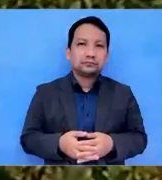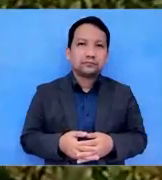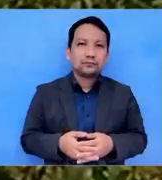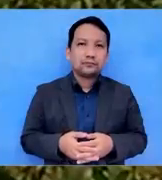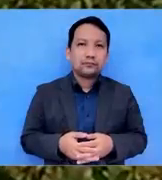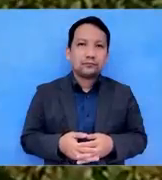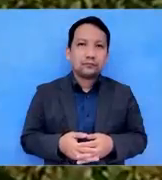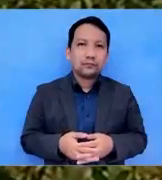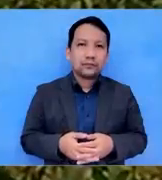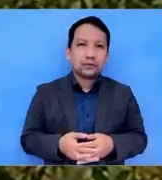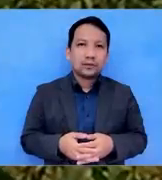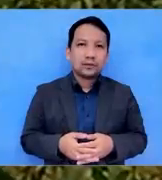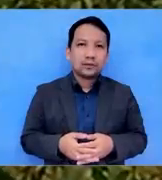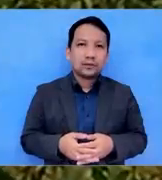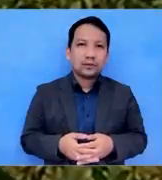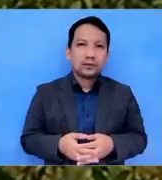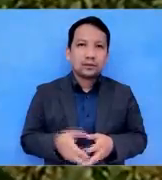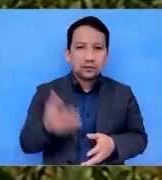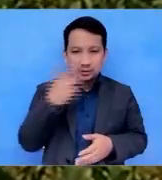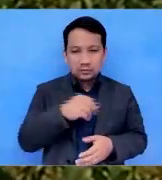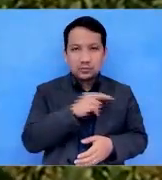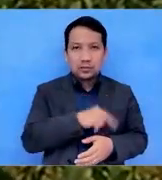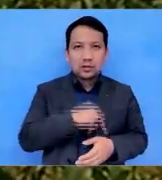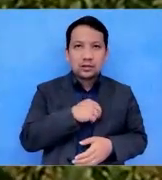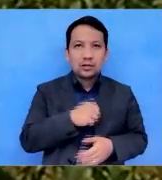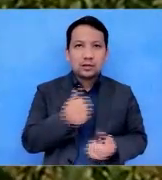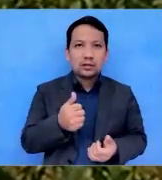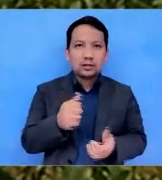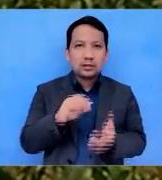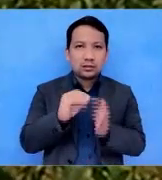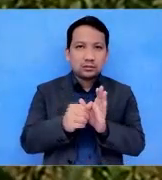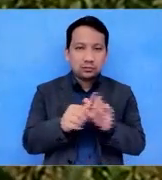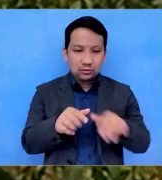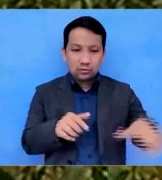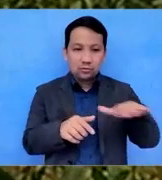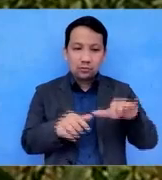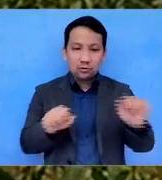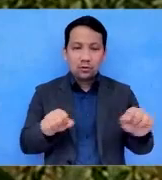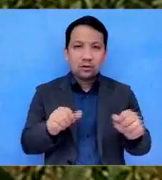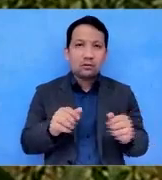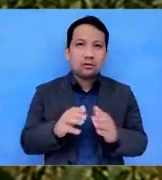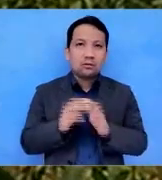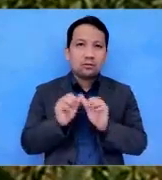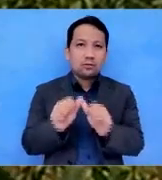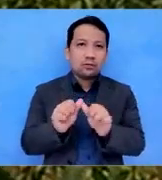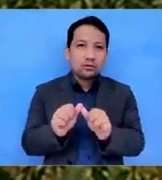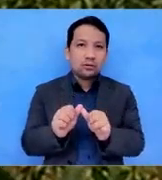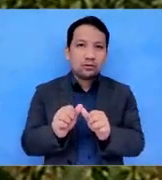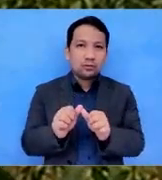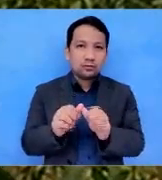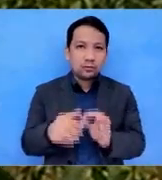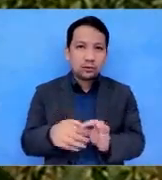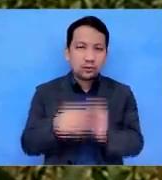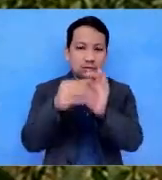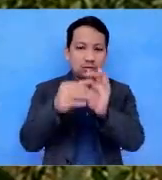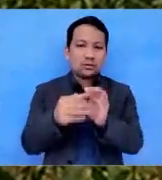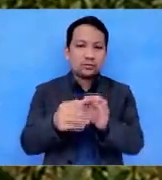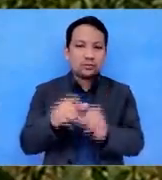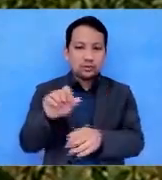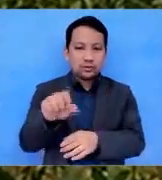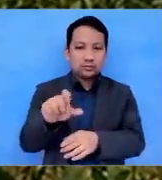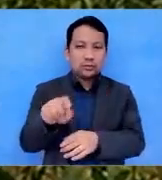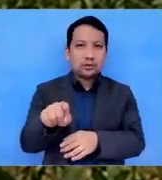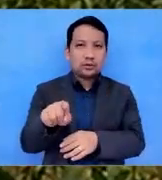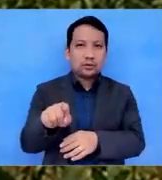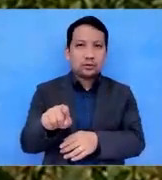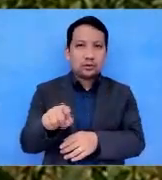Noted yun, Ate Jonah, napakagandang mensahe rin sa lahat. Diyan sa ngayon ay nagpapatuloy ang misa, susunod na yung alas 11 na